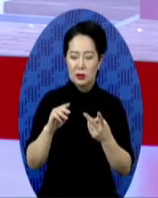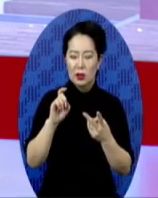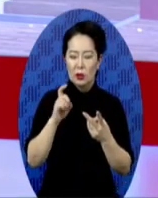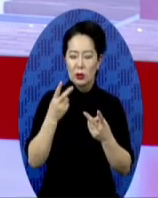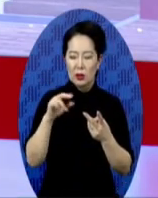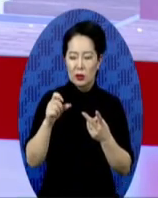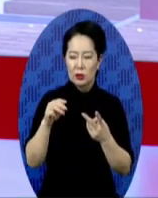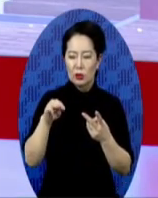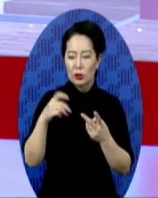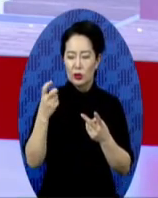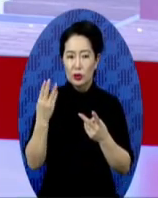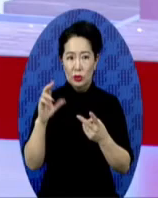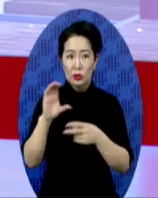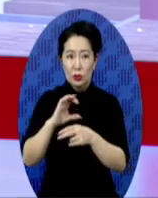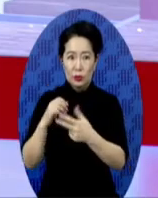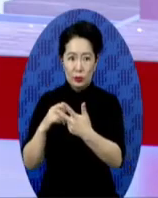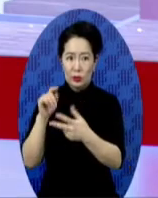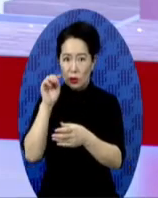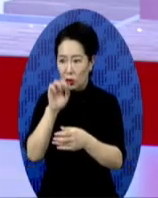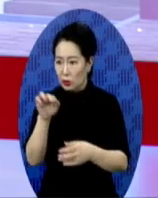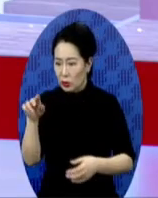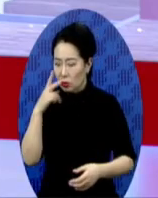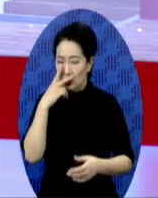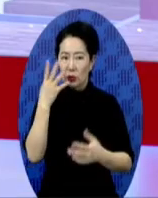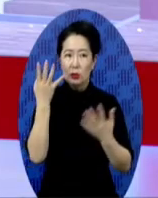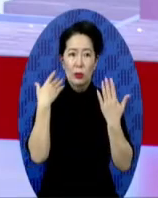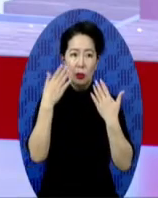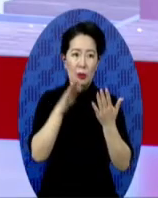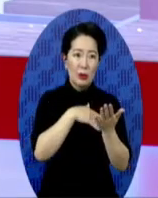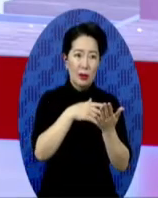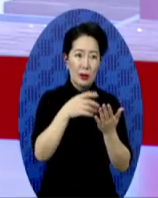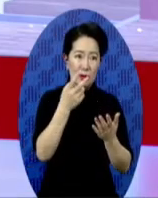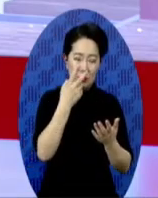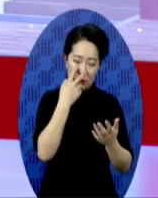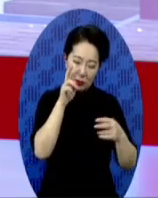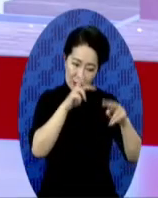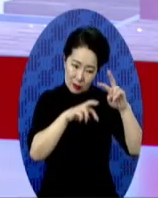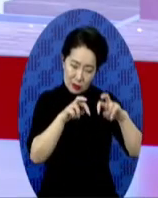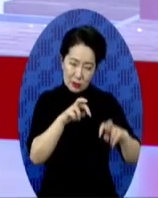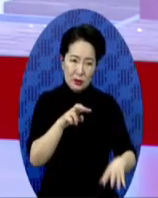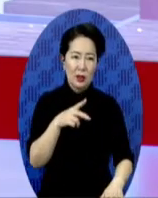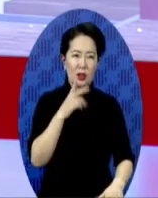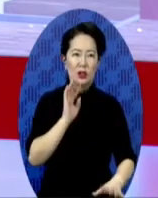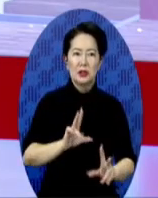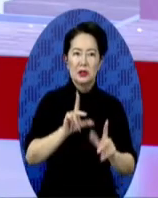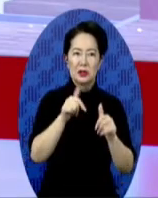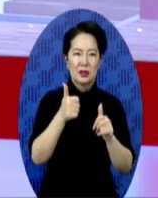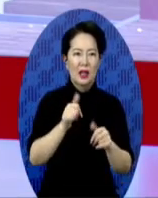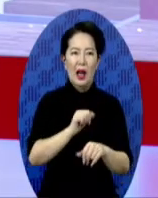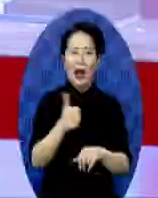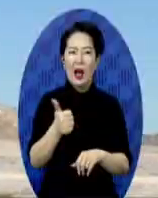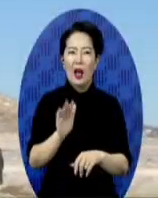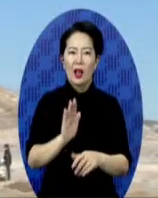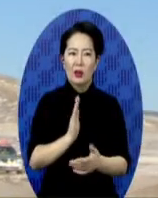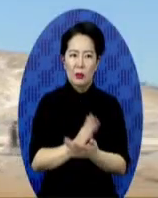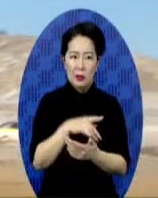олборлолттой тэмцэх зорилгоор дөрөвд удаагийн агаарын тандалтыг хийхэд нөхөн сэргээлт хангалтгүй хэмжээнд байна гэж үнэлэгдэжээ.